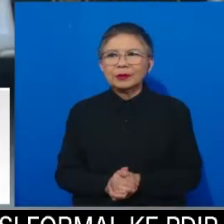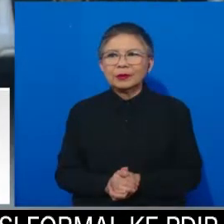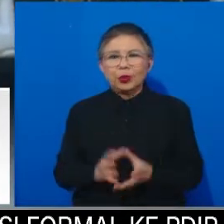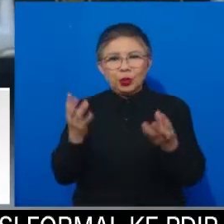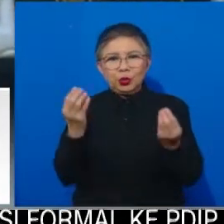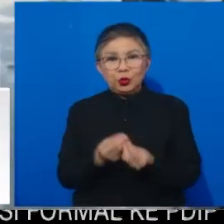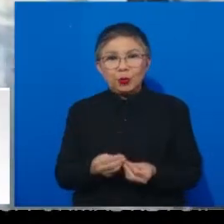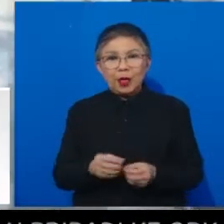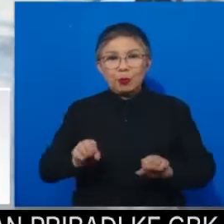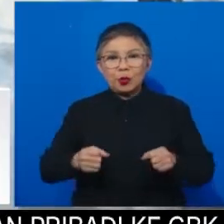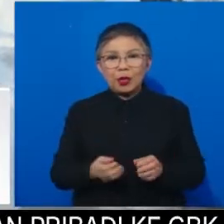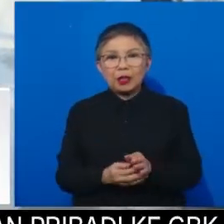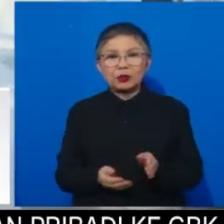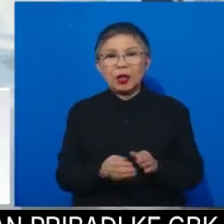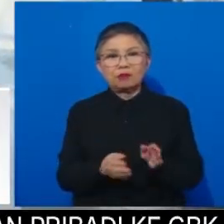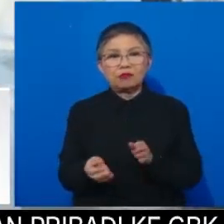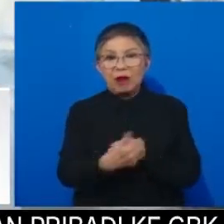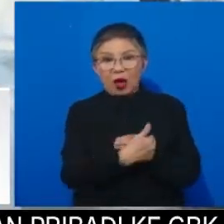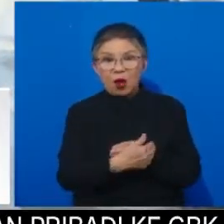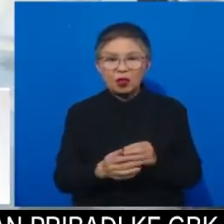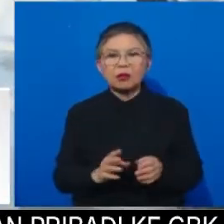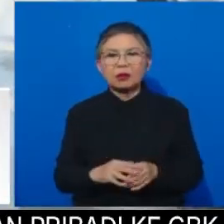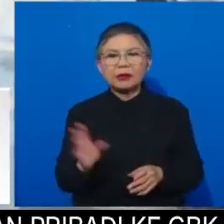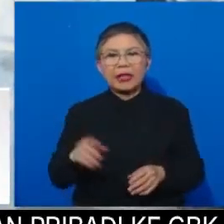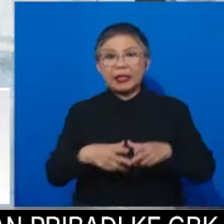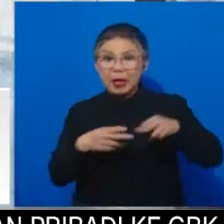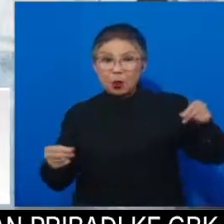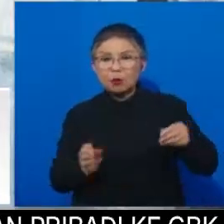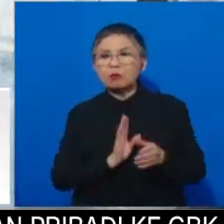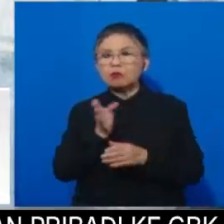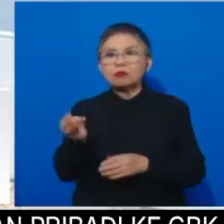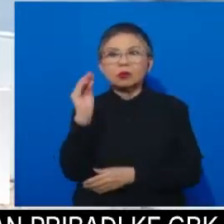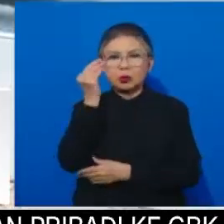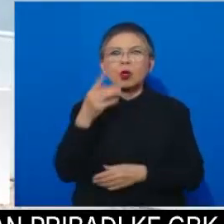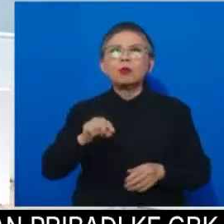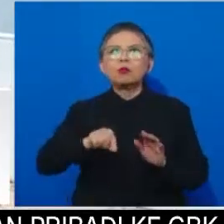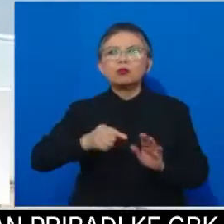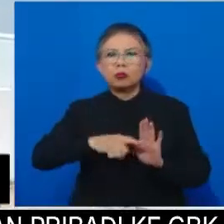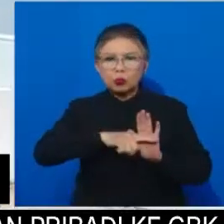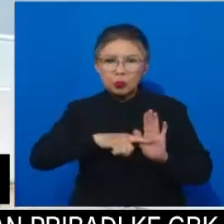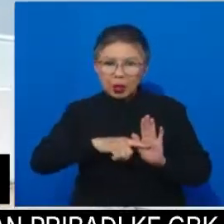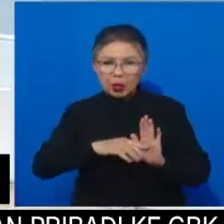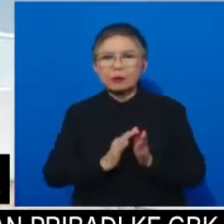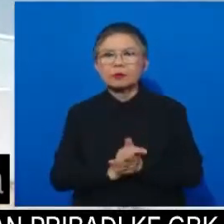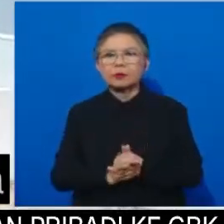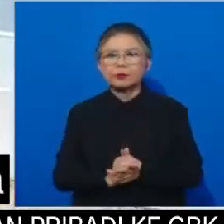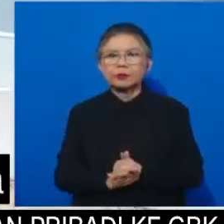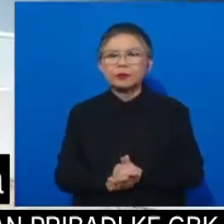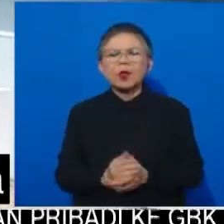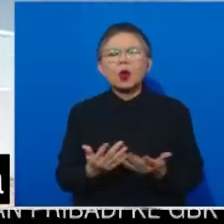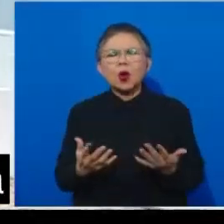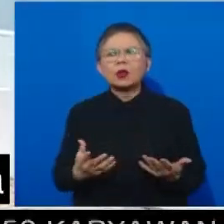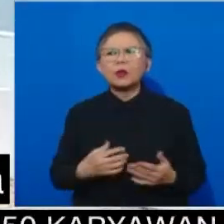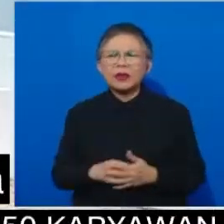volume kendaraan yang melawan arus dari daerah Depok menuju Jakarta. Walaupun memang diakui oleh